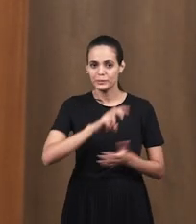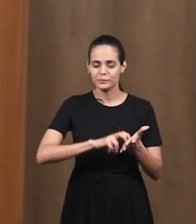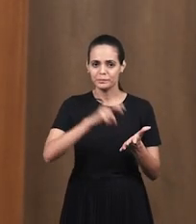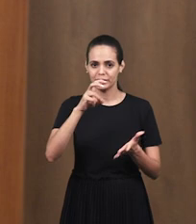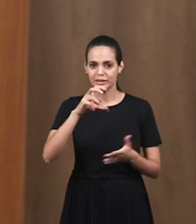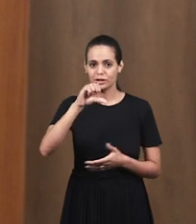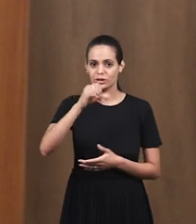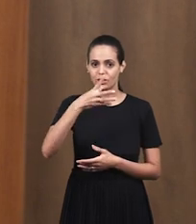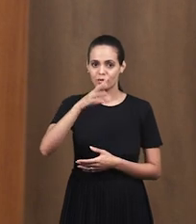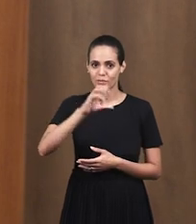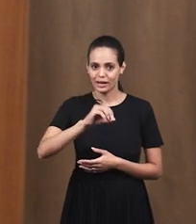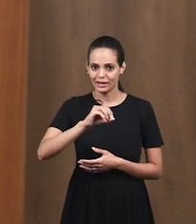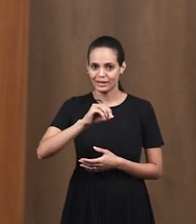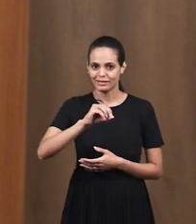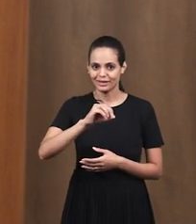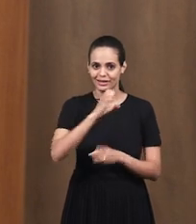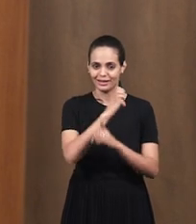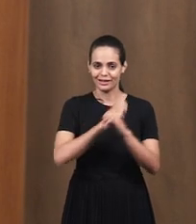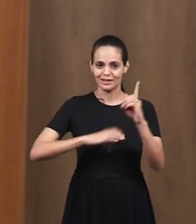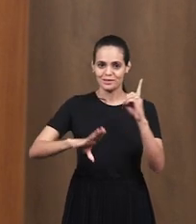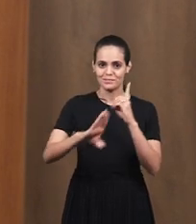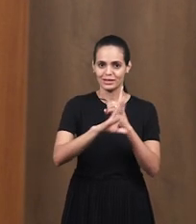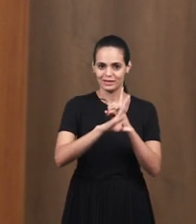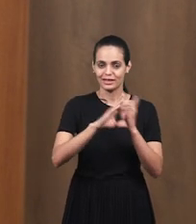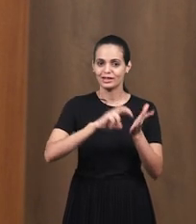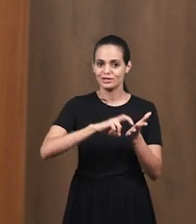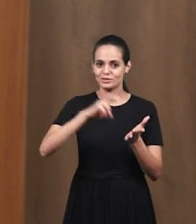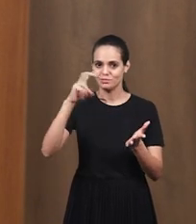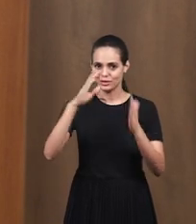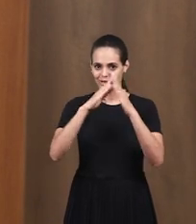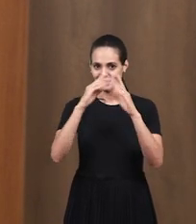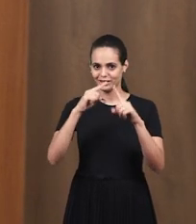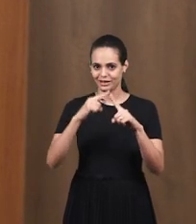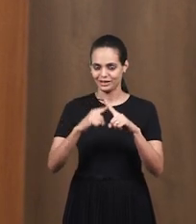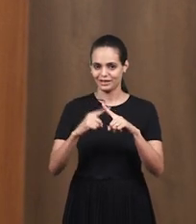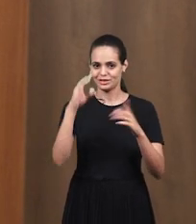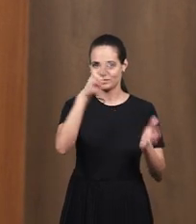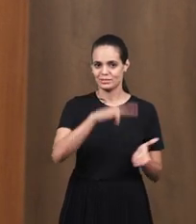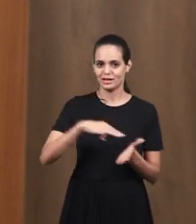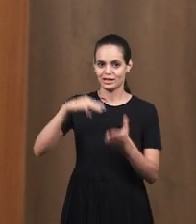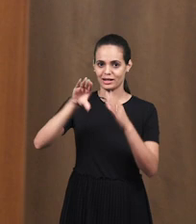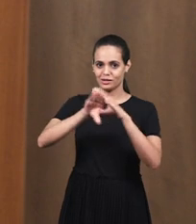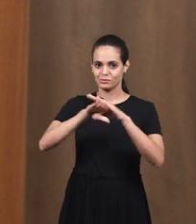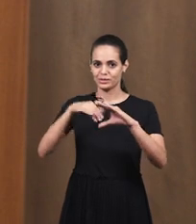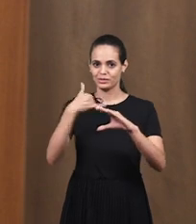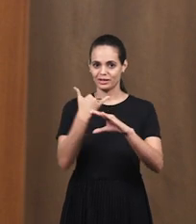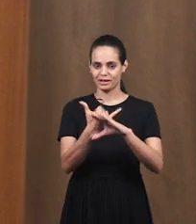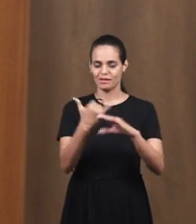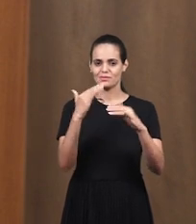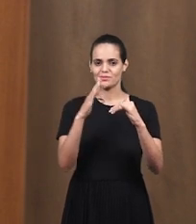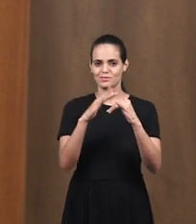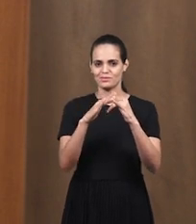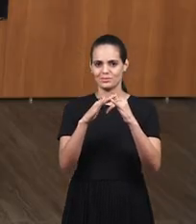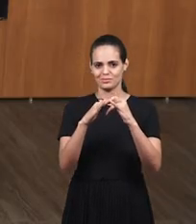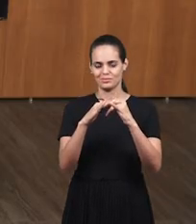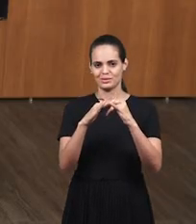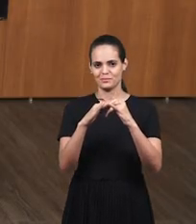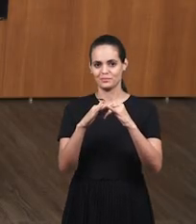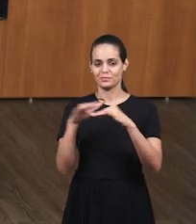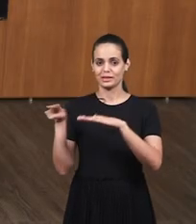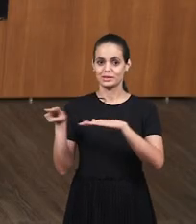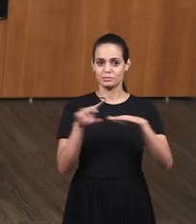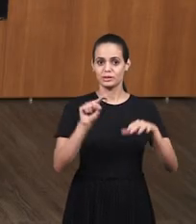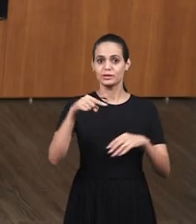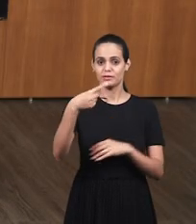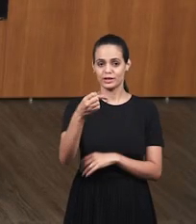à 9h40, l'école biblique dominicale de l'Église chrétienne Maranatha à travers notre canal YouTube,